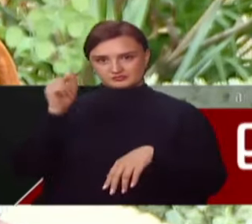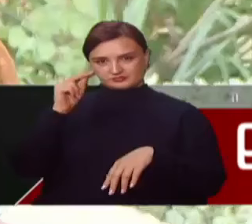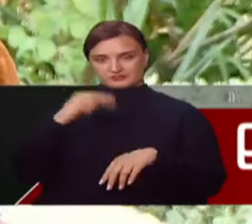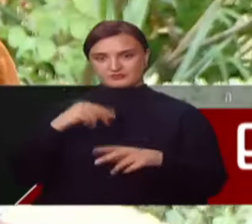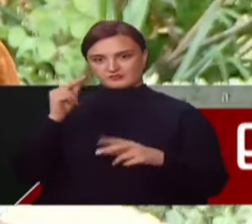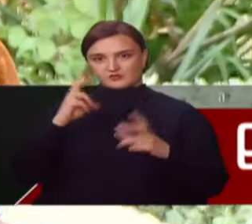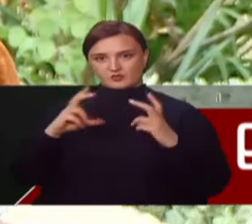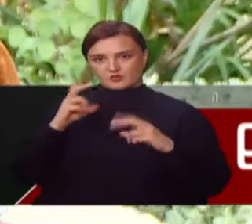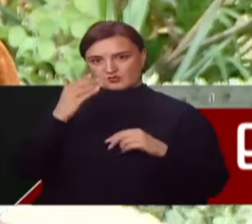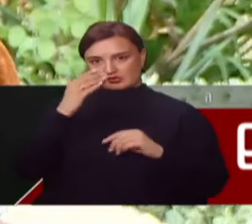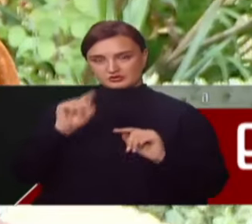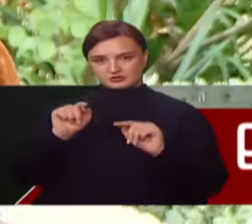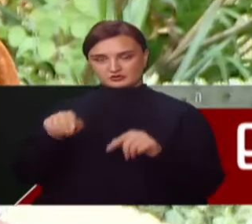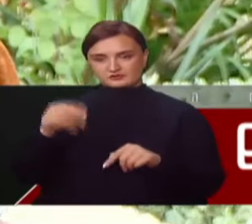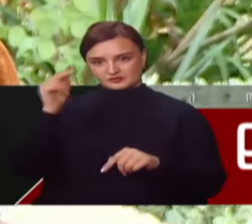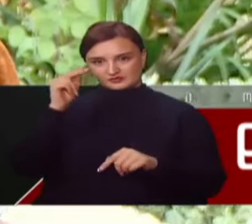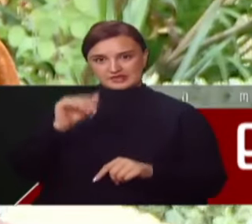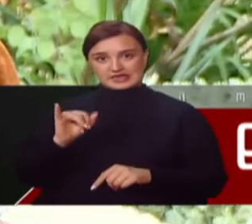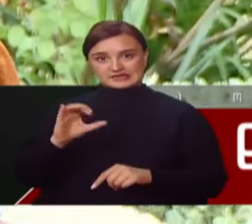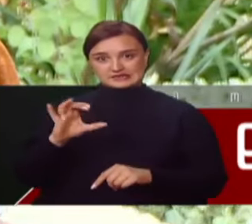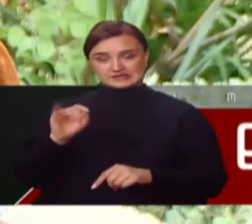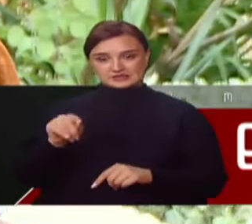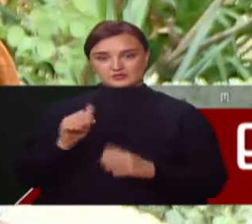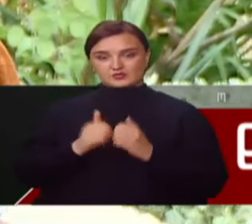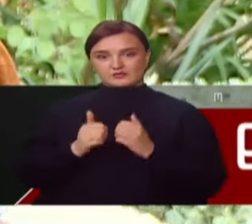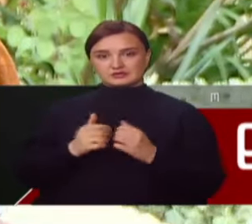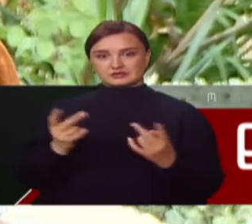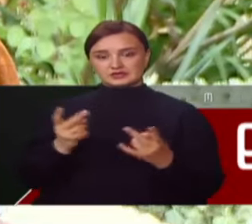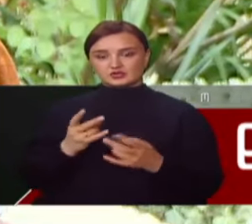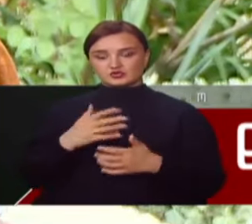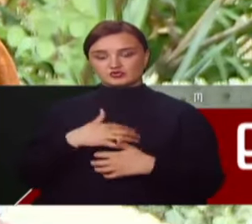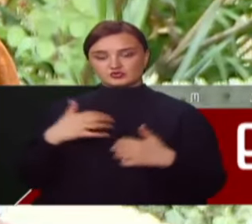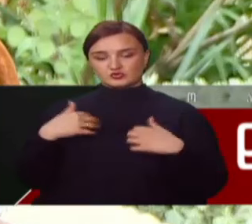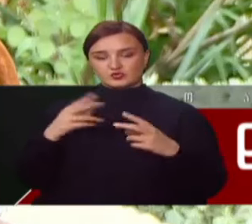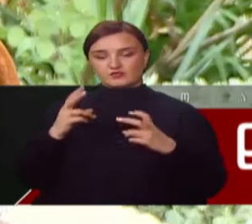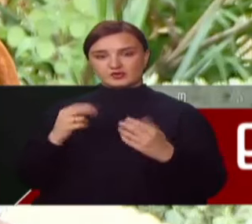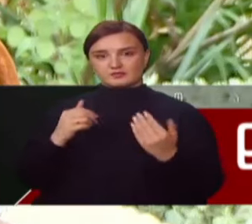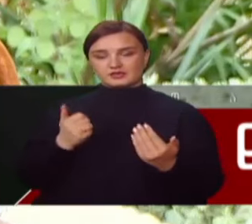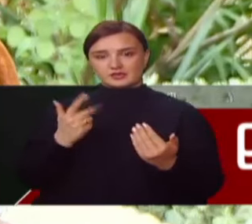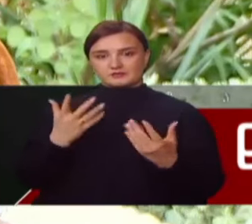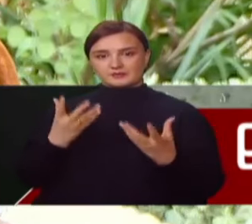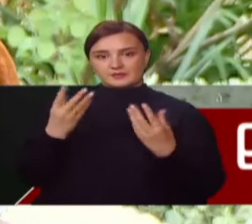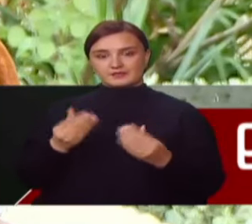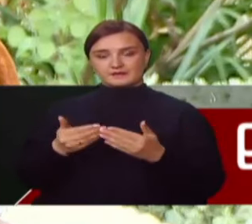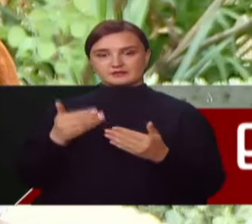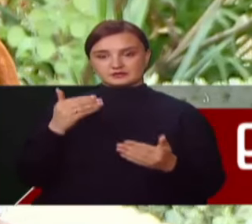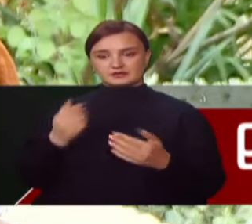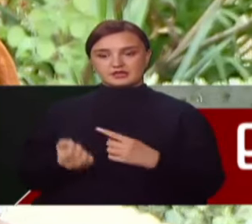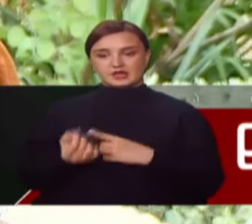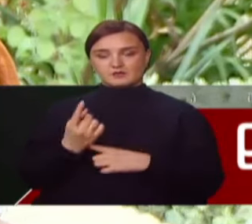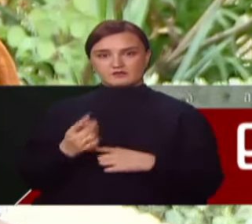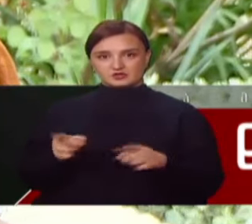აისში. ასევე ვეტერინარიული ჩარევები ყოველთვის საჭიროა ფრინველებში და განსაკუთრებით რამოდენიმე დღის წინაც არ აღმოჩნდა